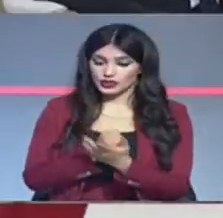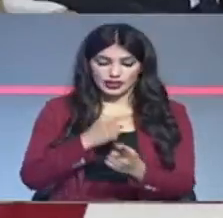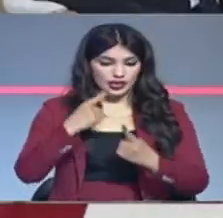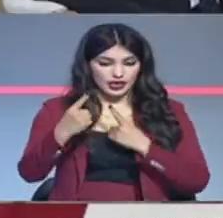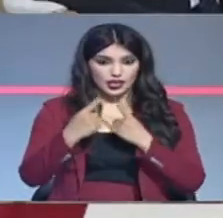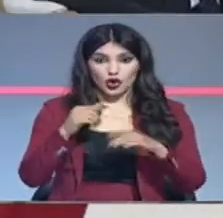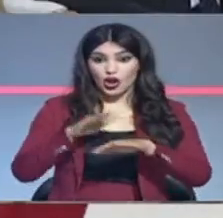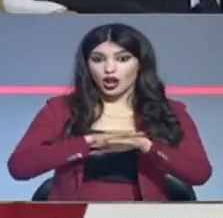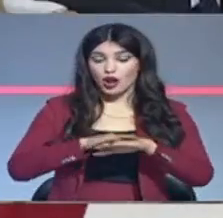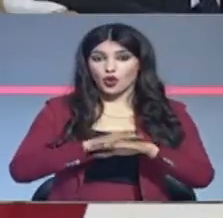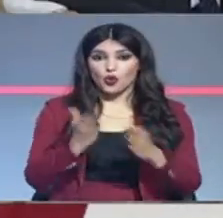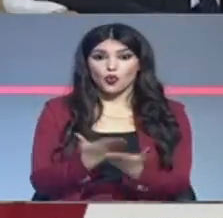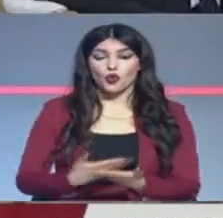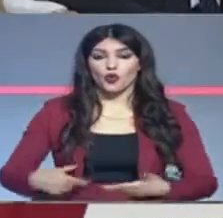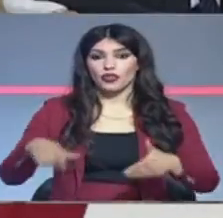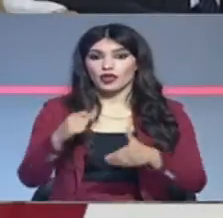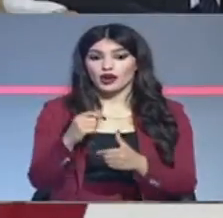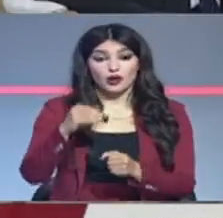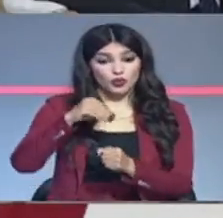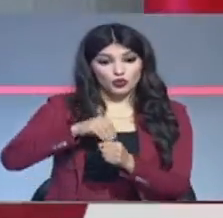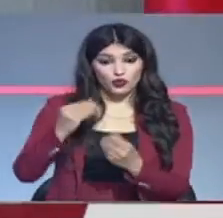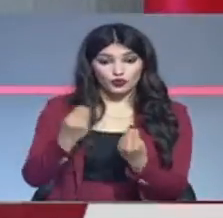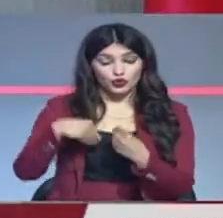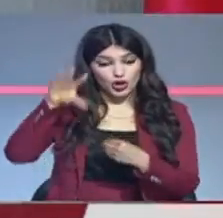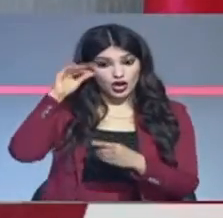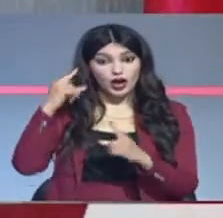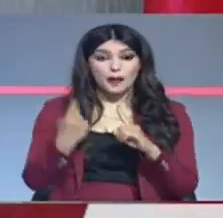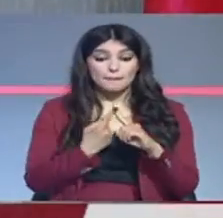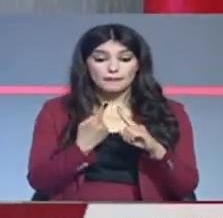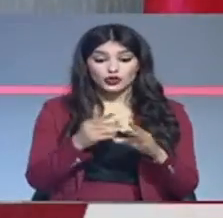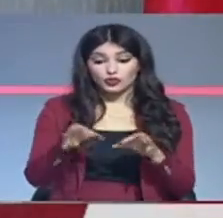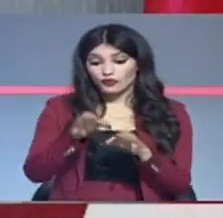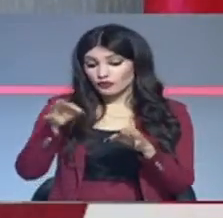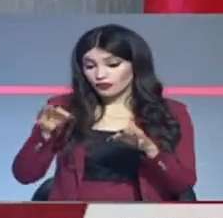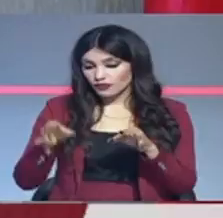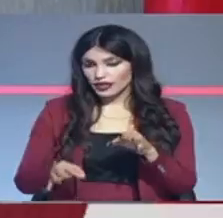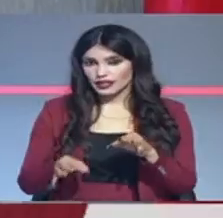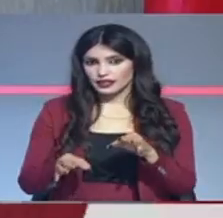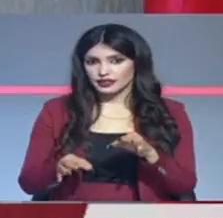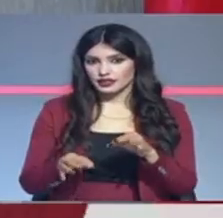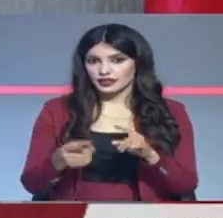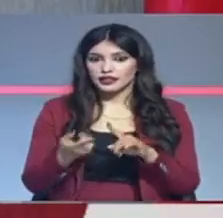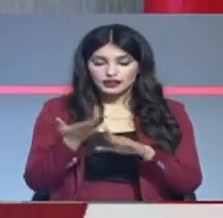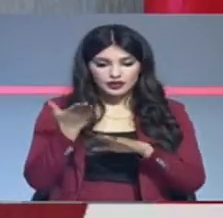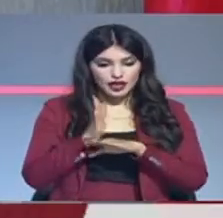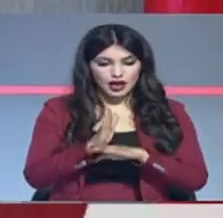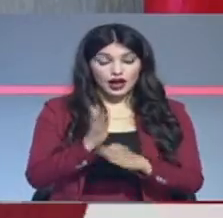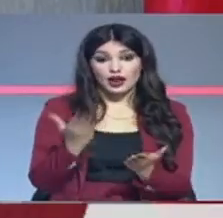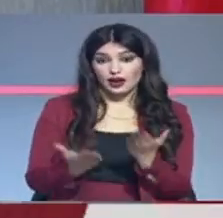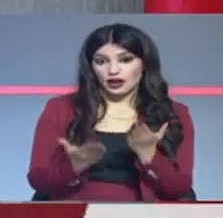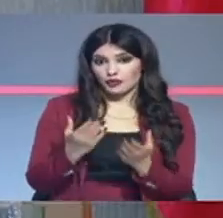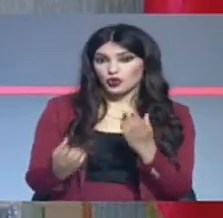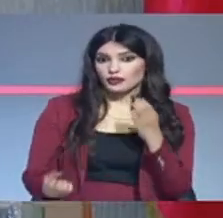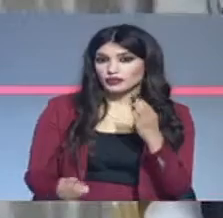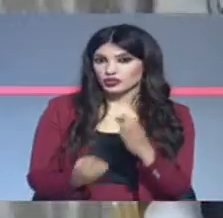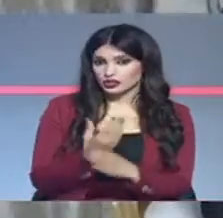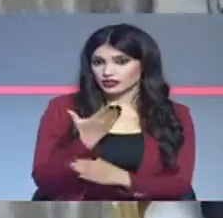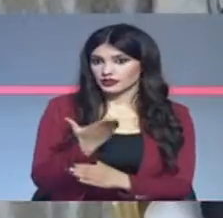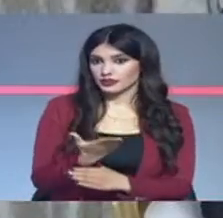الوضع الماليه والاقتصاديه بالبلاد وضروره البحث عن حضور الله اعتمادا على مقاربه جديده